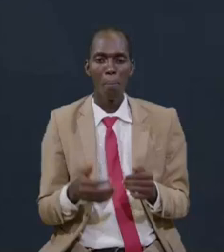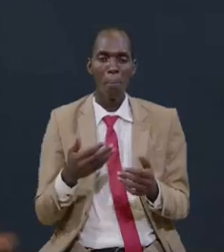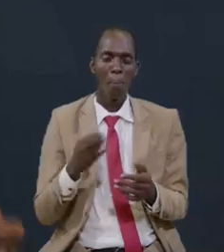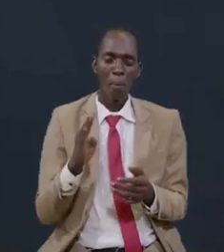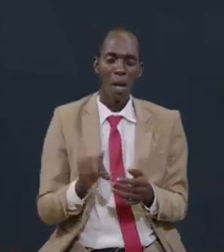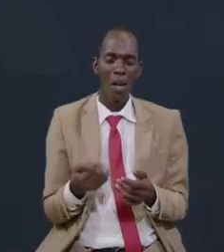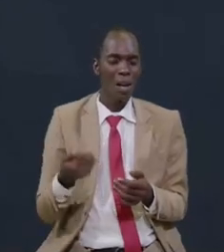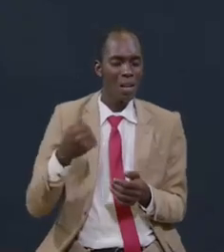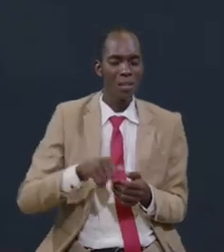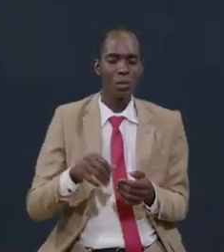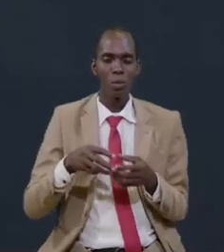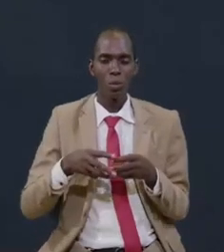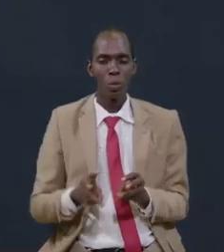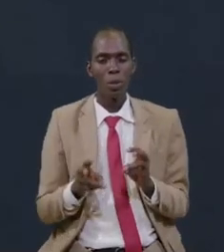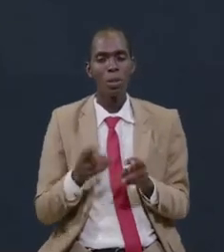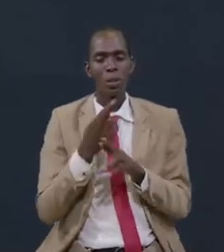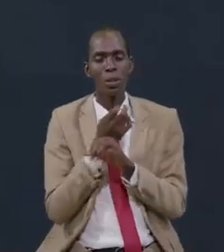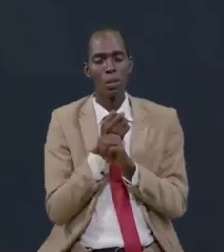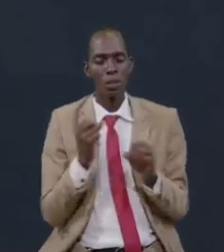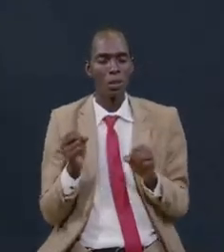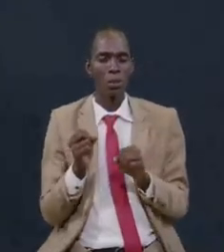Psaume 49, verset 7.